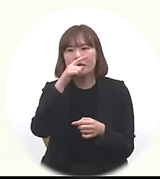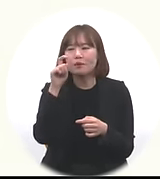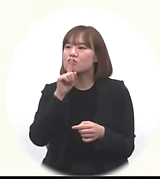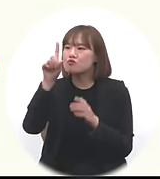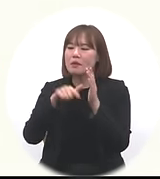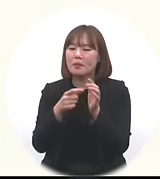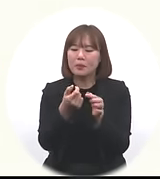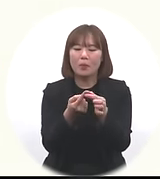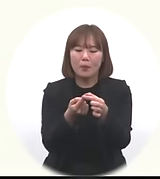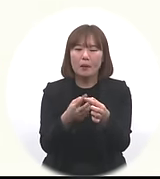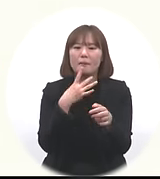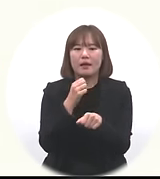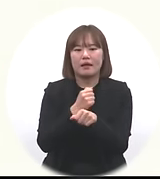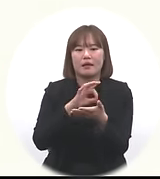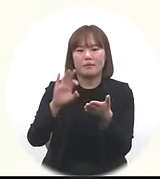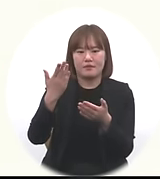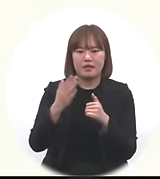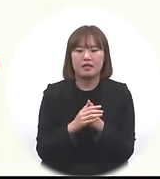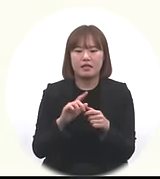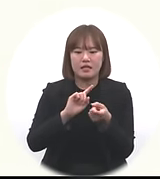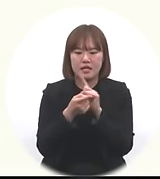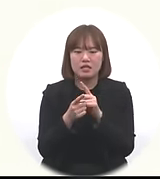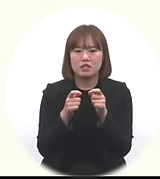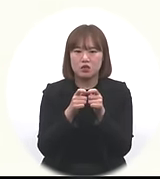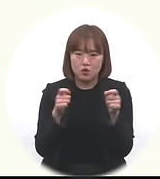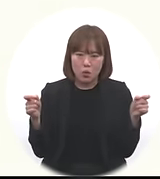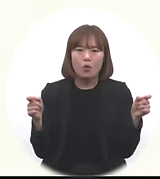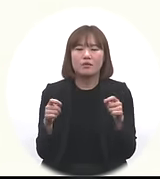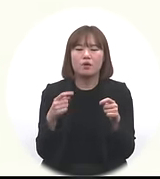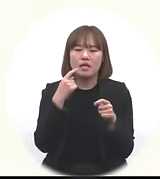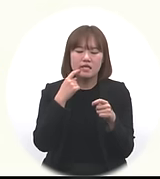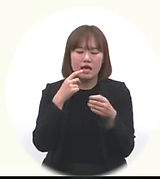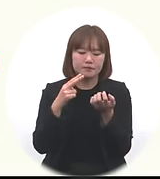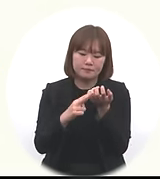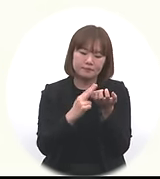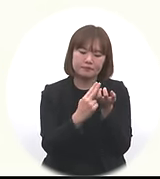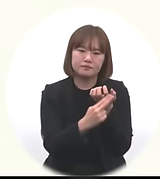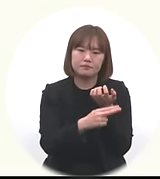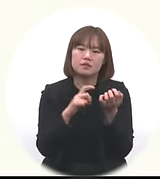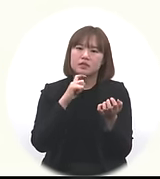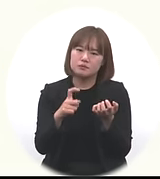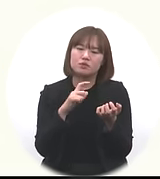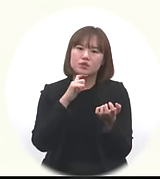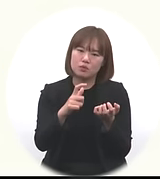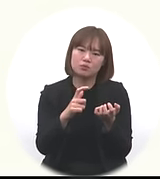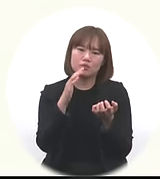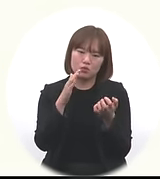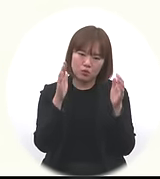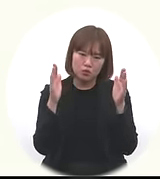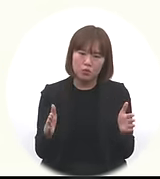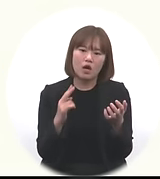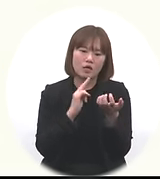된대요. 대신 중요한 게 뭐예요? 오랫동안 치와에 접촉을 해야 된다는 거죠. 그러면 10분, 15분 동안 충분히 칫솔질 하시는